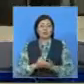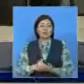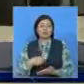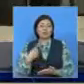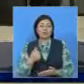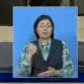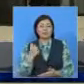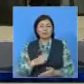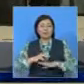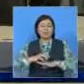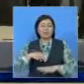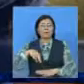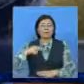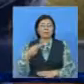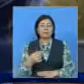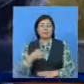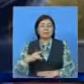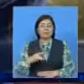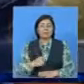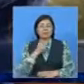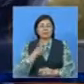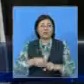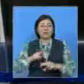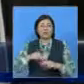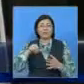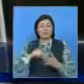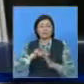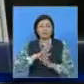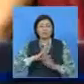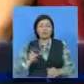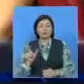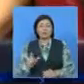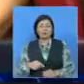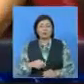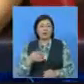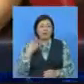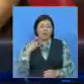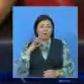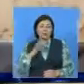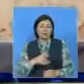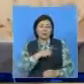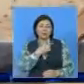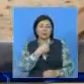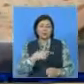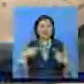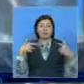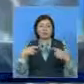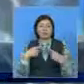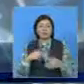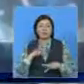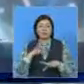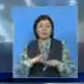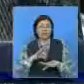в неделю проходить ПЦР-тестирование. Это не коснется людей, имеющих постоянные медицинские противопоказания,